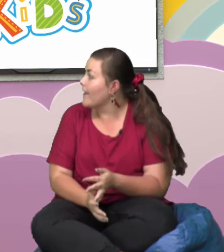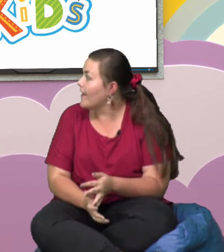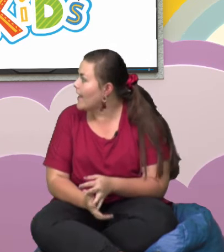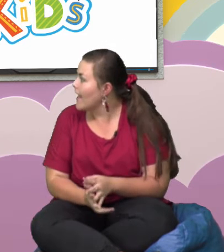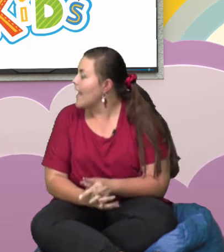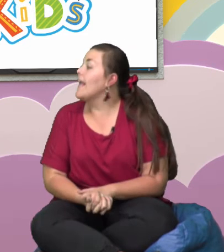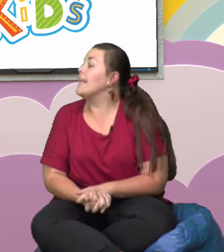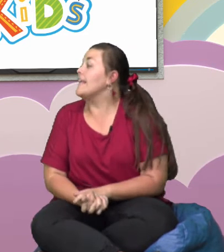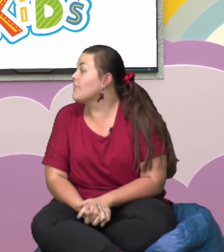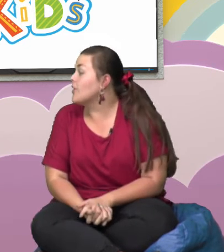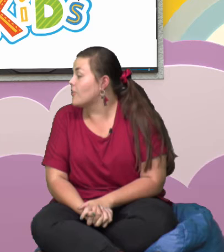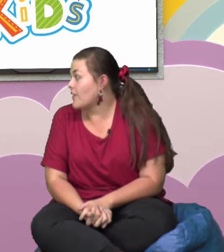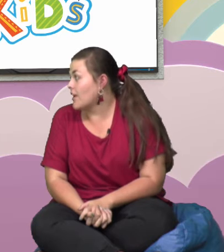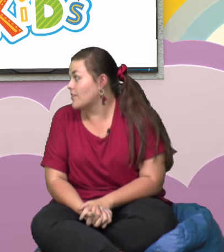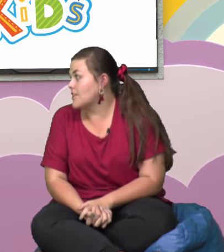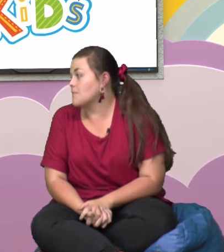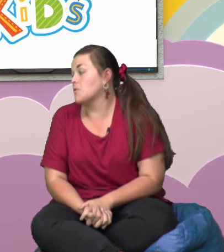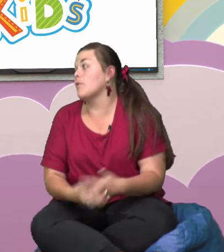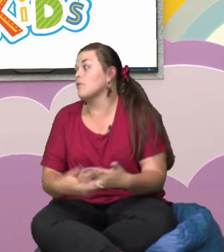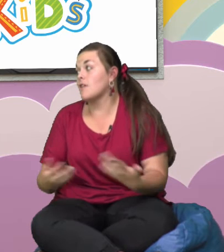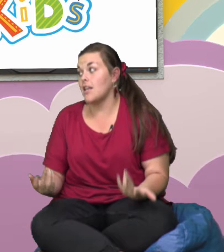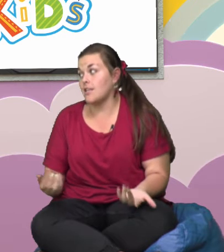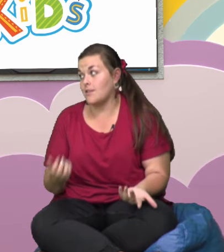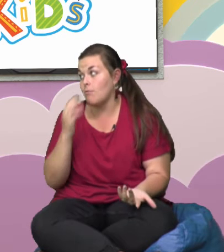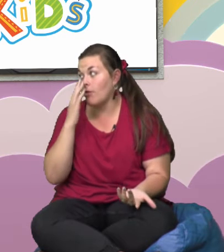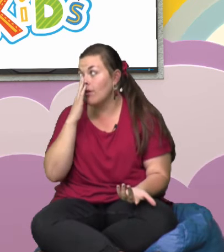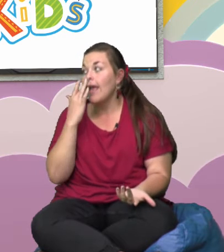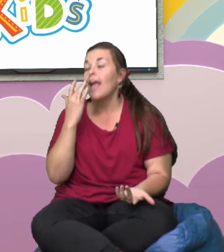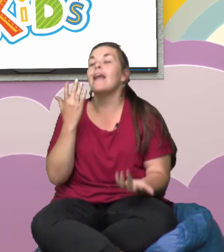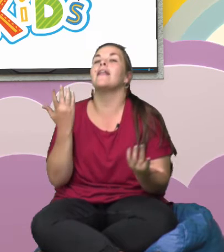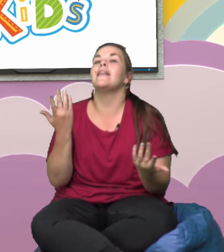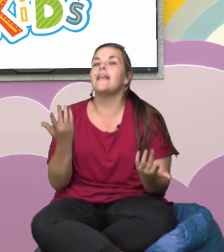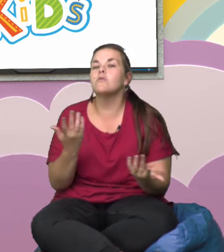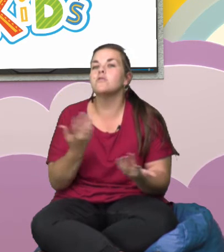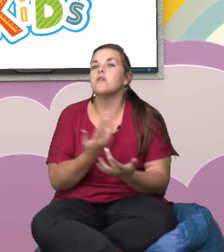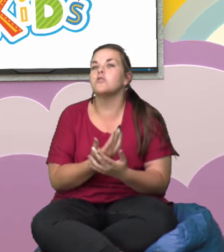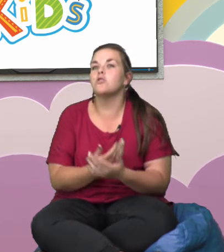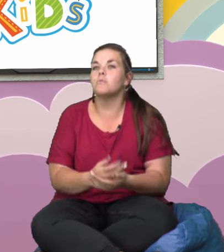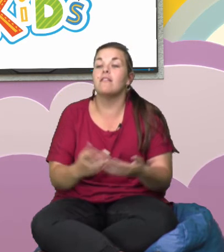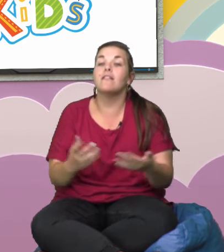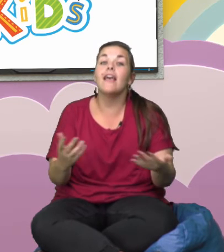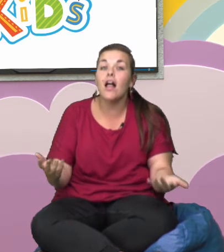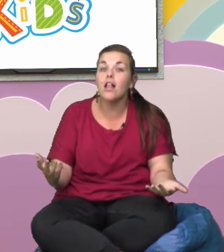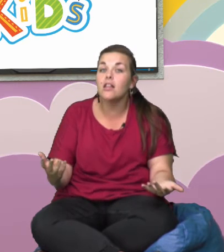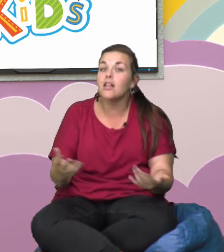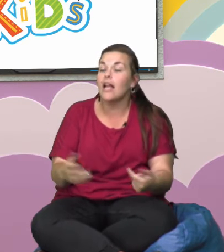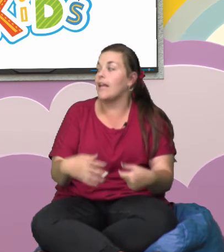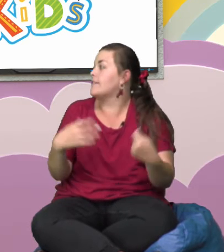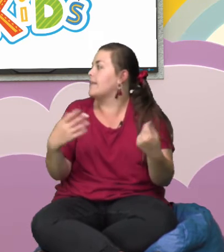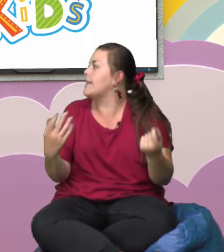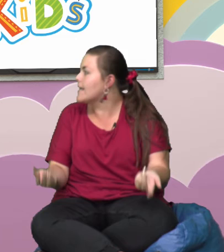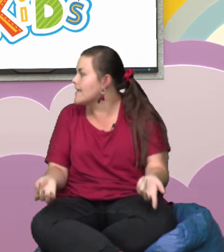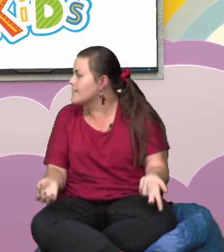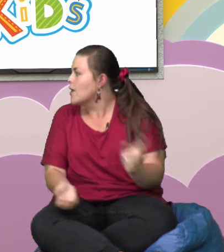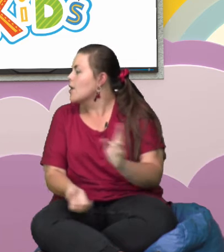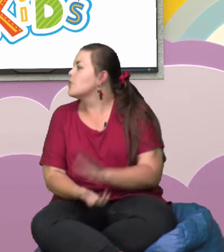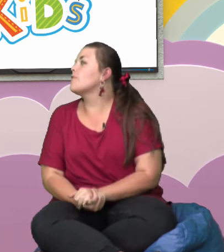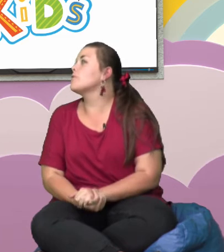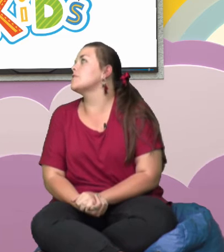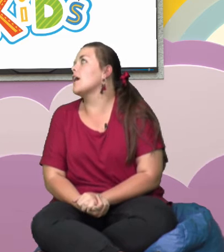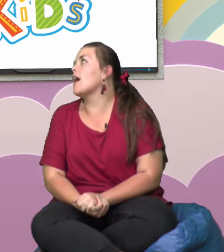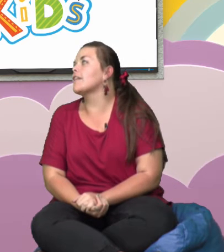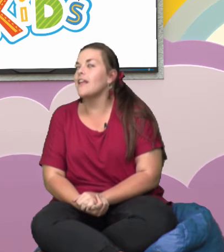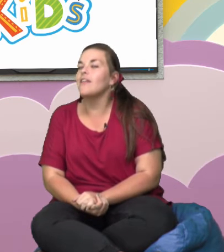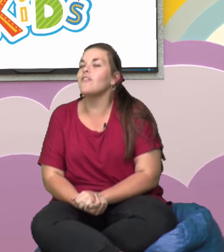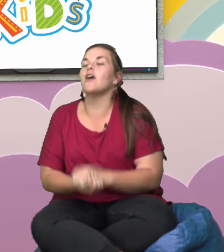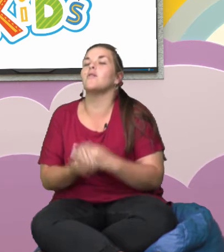pret hê. En een van die goed wat jy kan doen is mos nou met ons aanlyn skool en dan leer ons nou soos om te tel en te lees. Ja. So vir